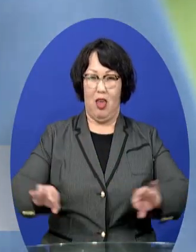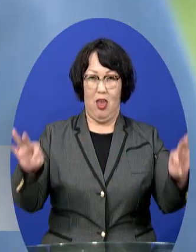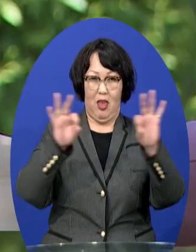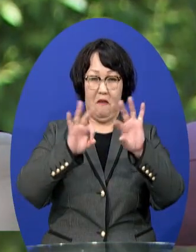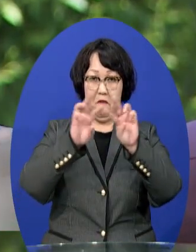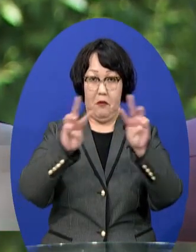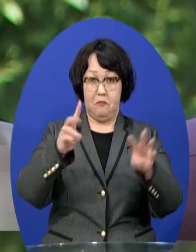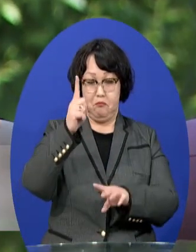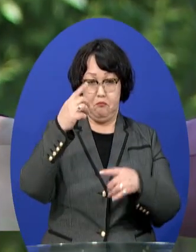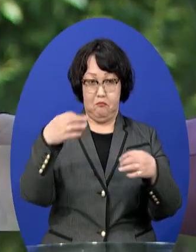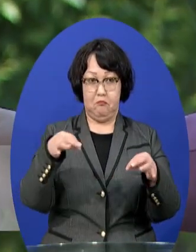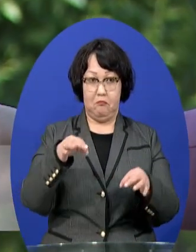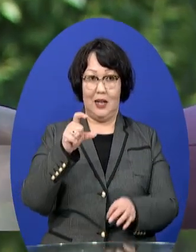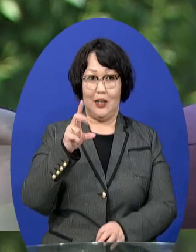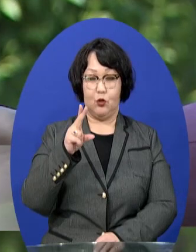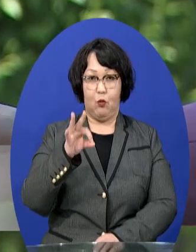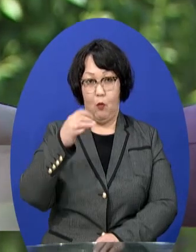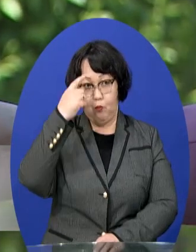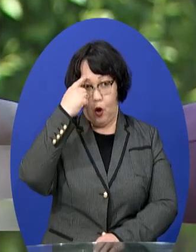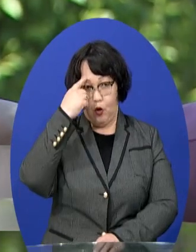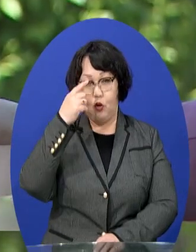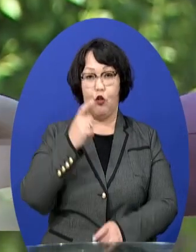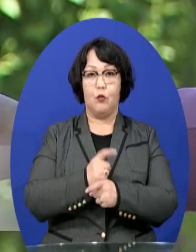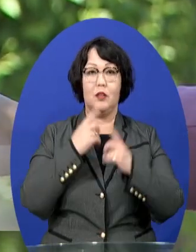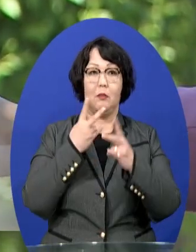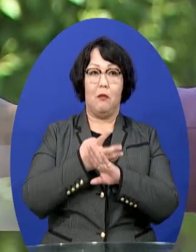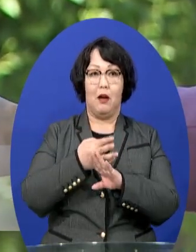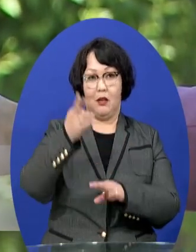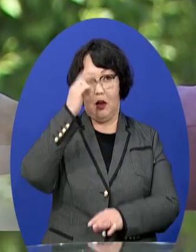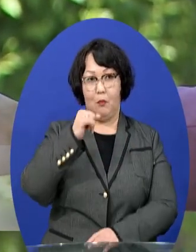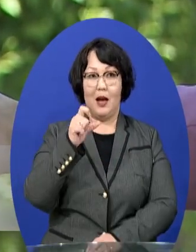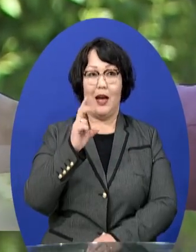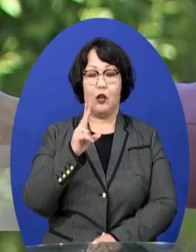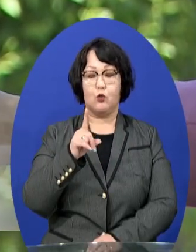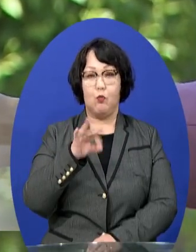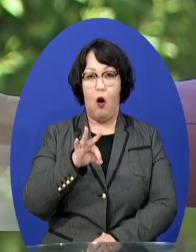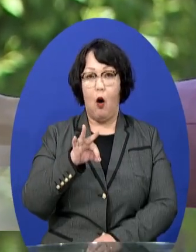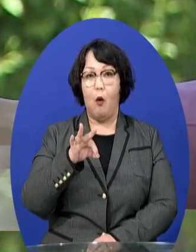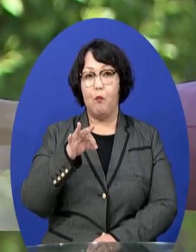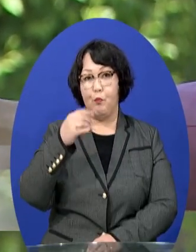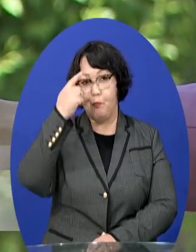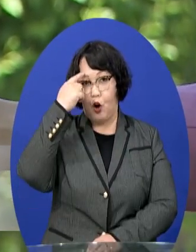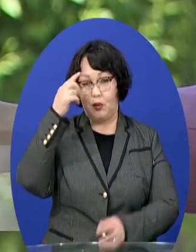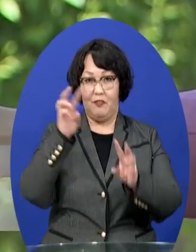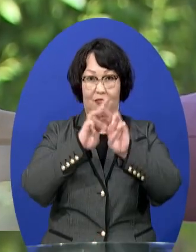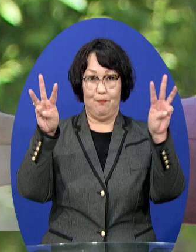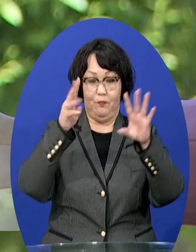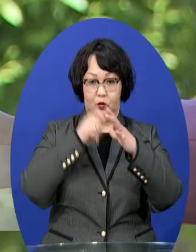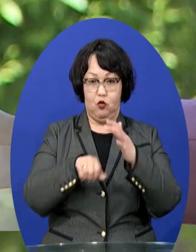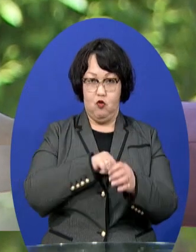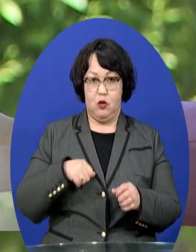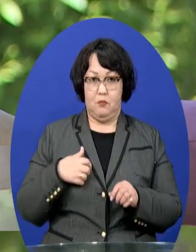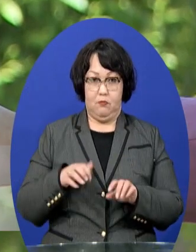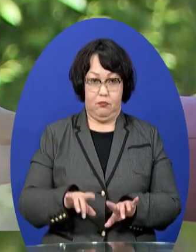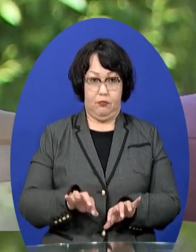юм байлээ. Хөдөлмөр нийгмийн хамгааллын яамны экспо Монголи сайтаас нь л та. А тийшээ ороод өөрийнхөө мэдээллийг бүртгүүлээд ажил